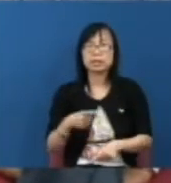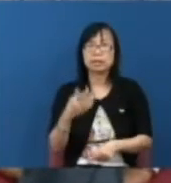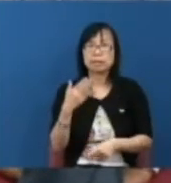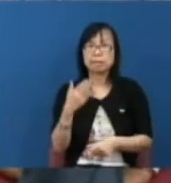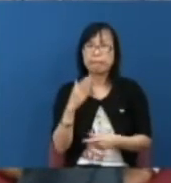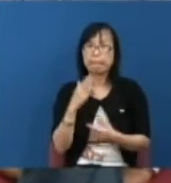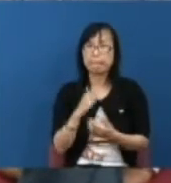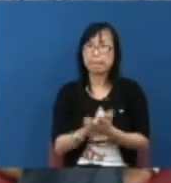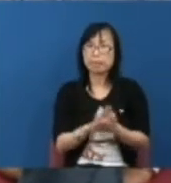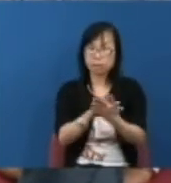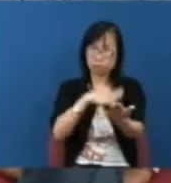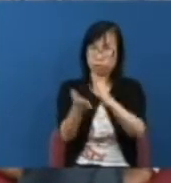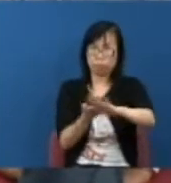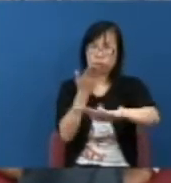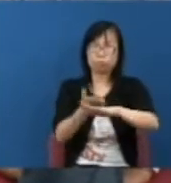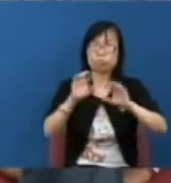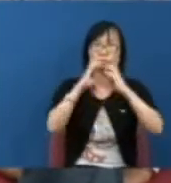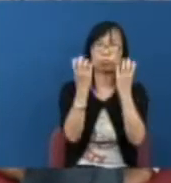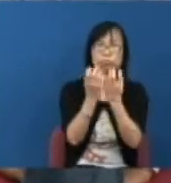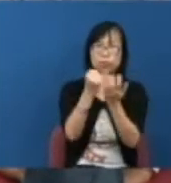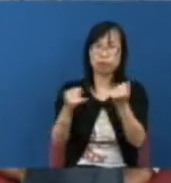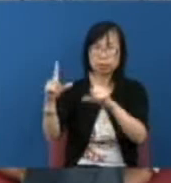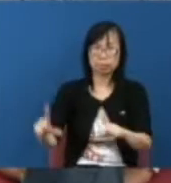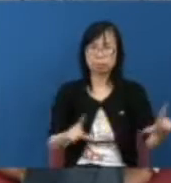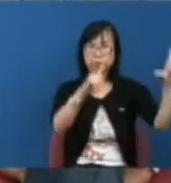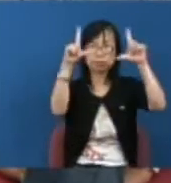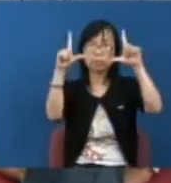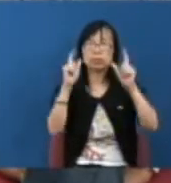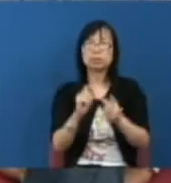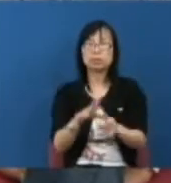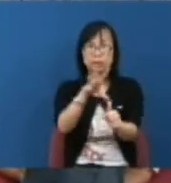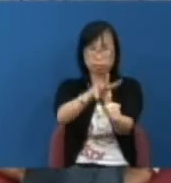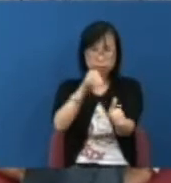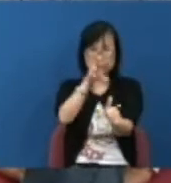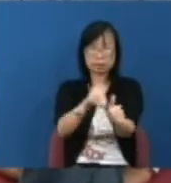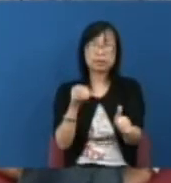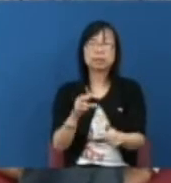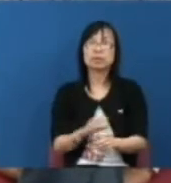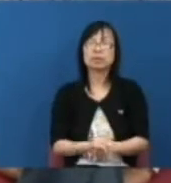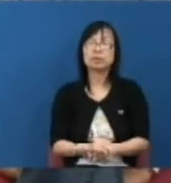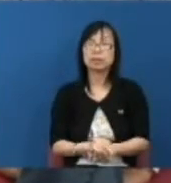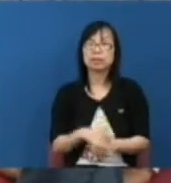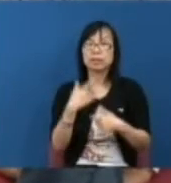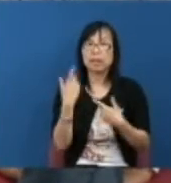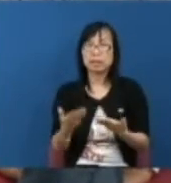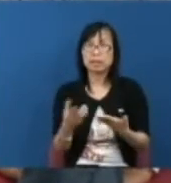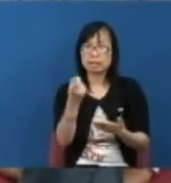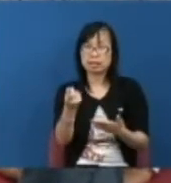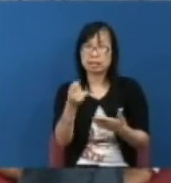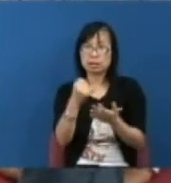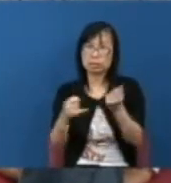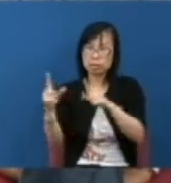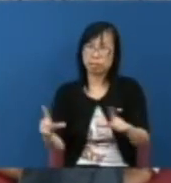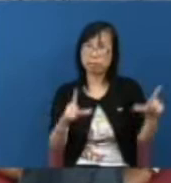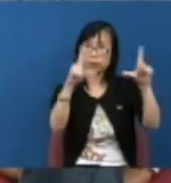即係再。重組下我哋自己嘅生活模式啊，或者一啲點樣即係喺一啲小生活裏邊嘅節能